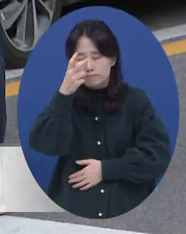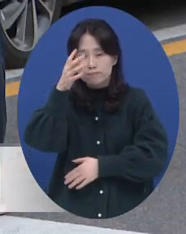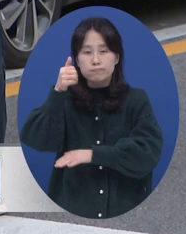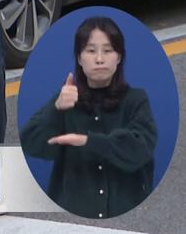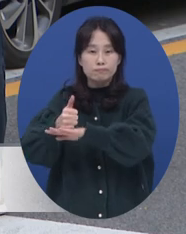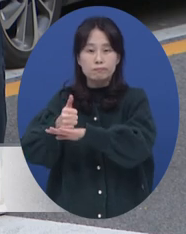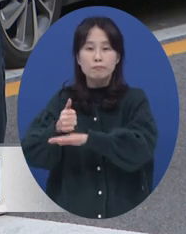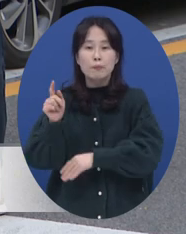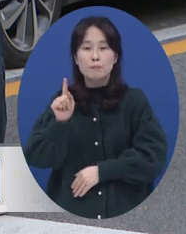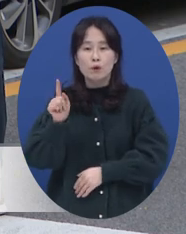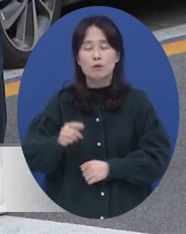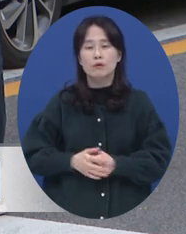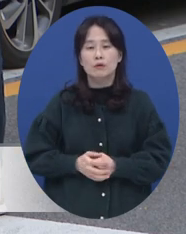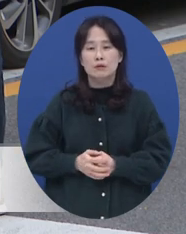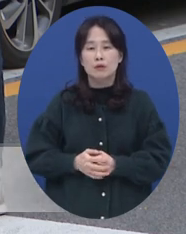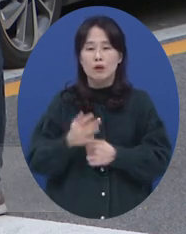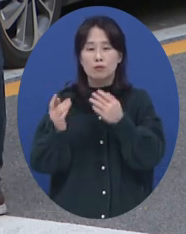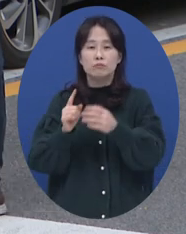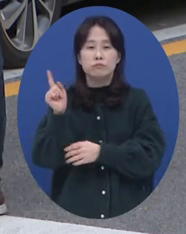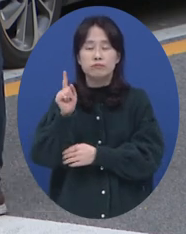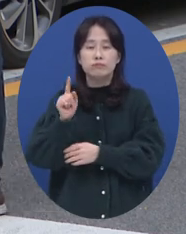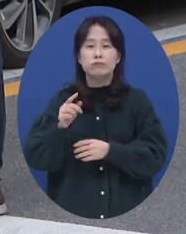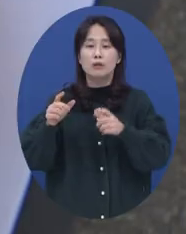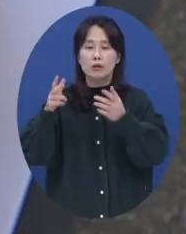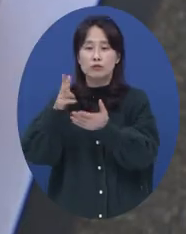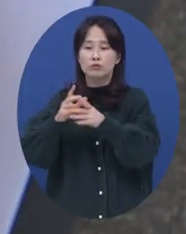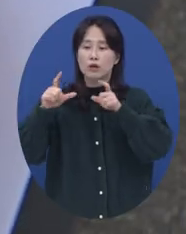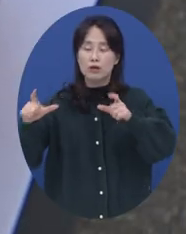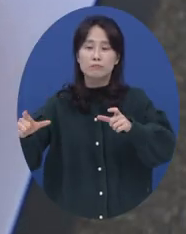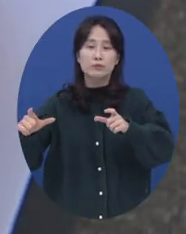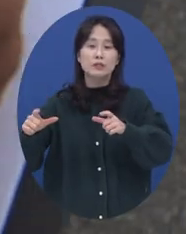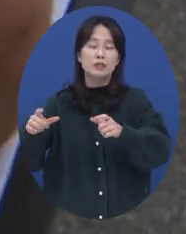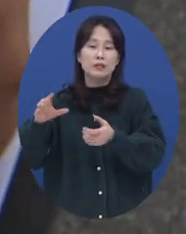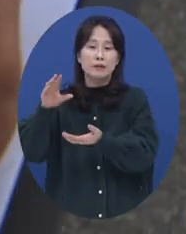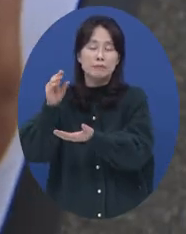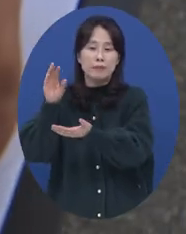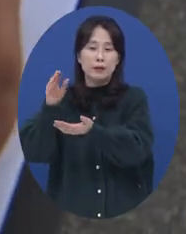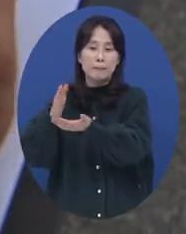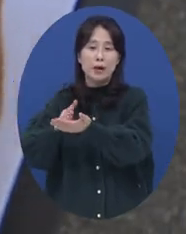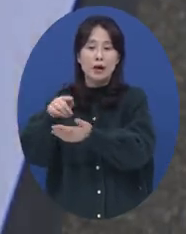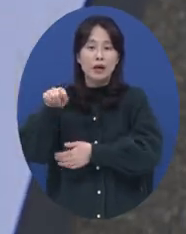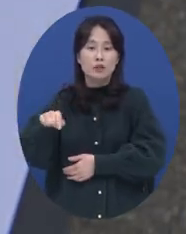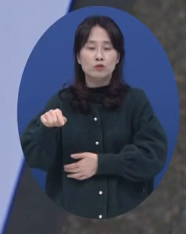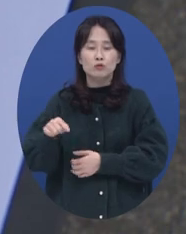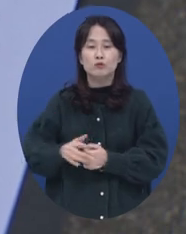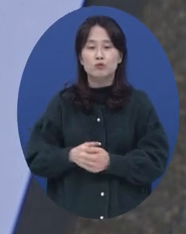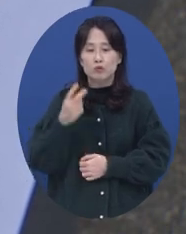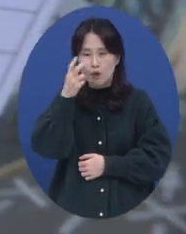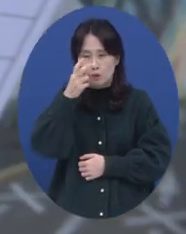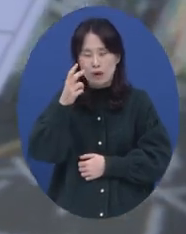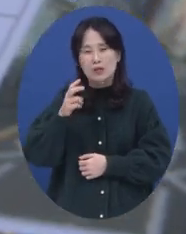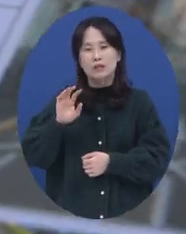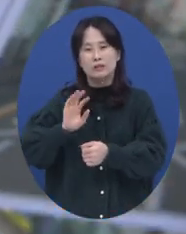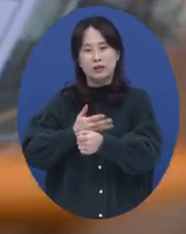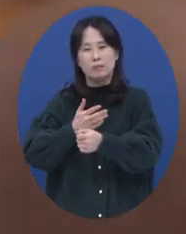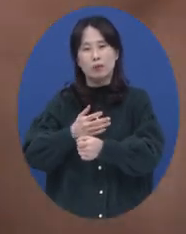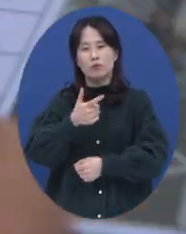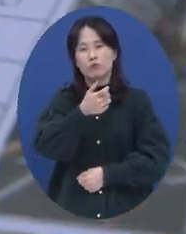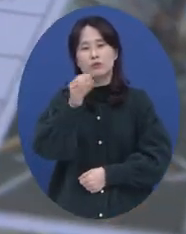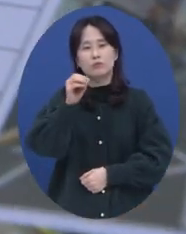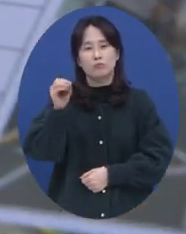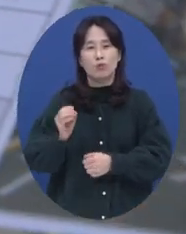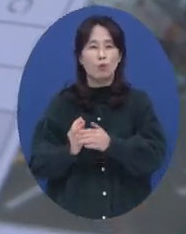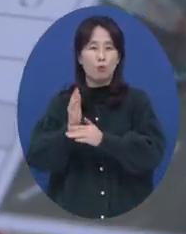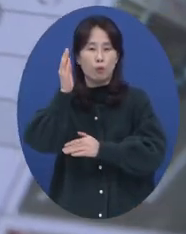관리 실태 특정 감사를 실시한 결과 이렇게 소방에서 주차 금지 구역 지정을 요청한 곳중 주차 관리가 제대로 이뤄지지 않는